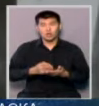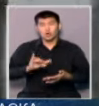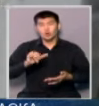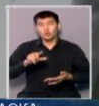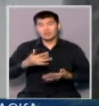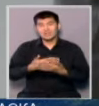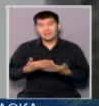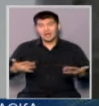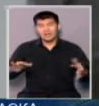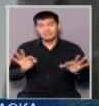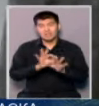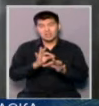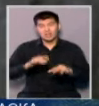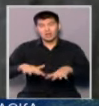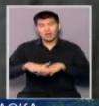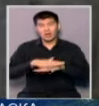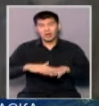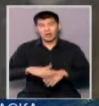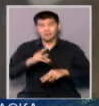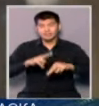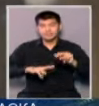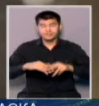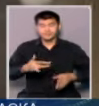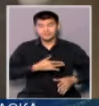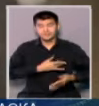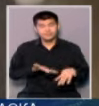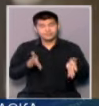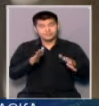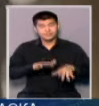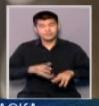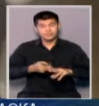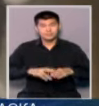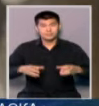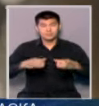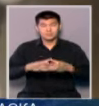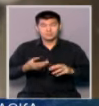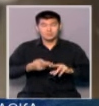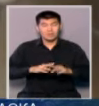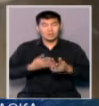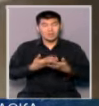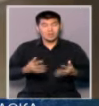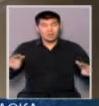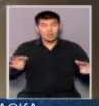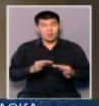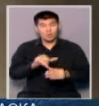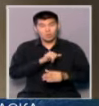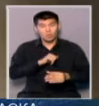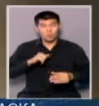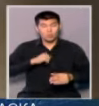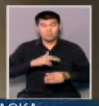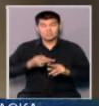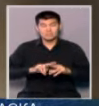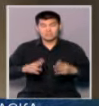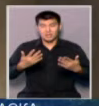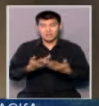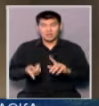айсында өлеңдері қалың көпшіліктің көңілінен шықты. Шырқаған әні құлақ құрышын қандырып, өзі де сахнаның